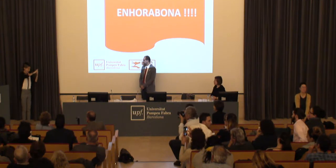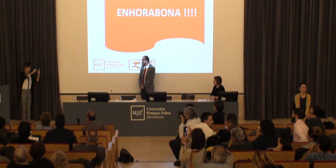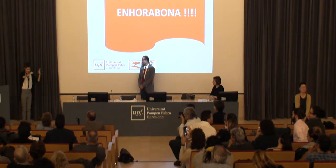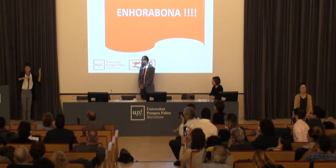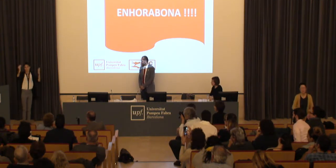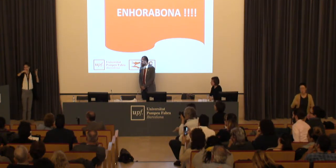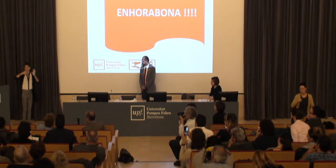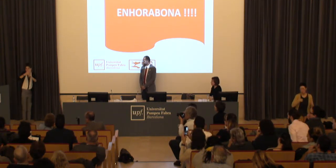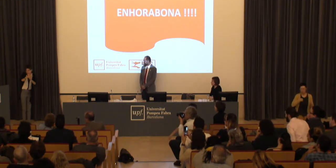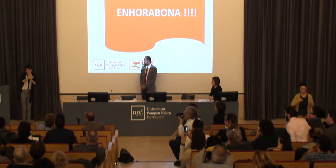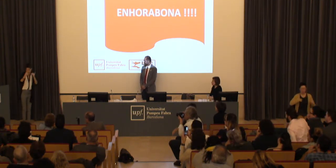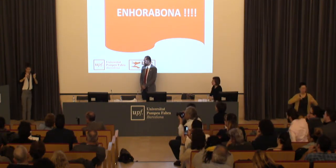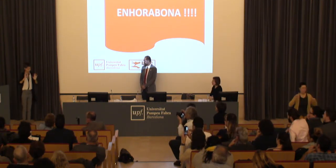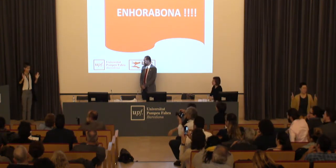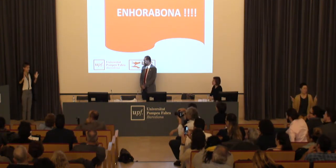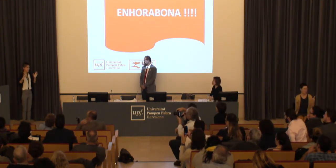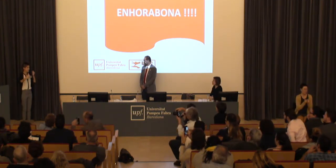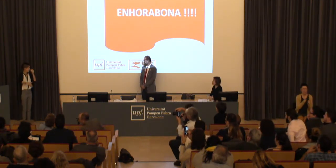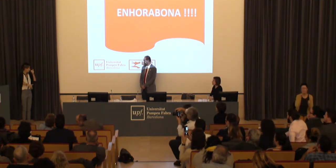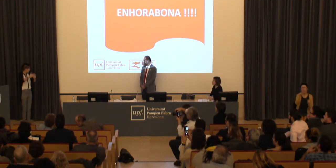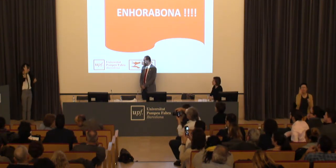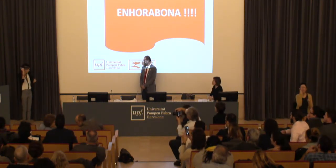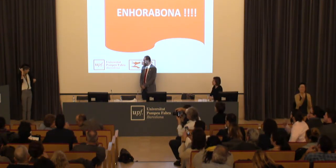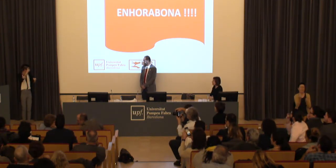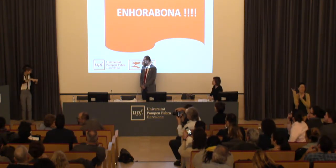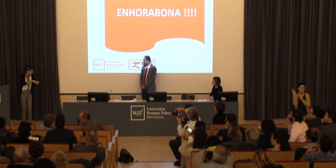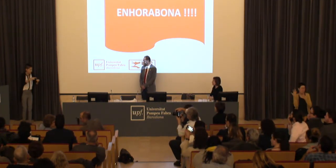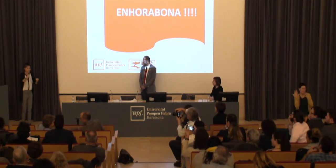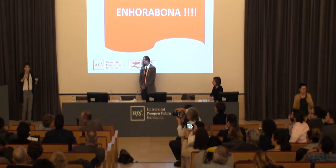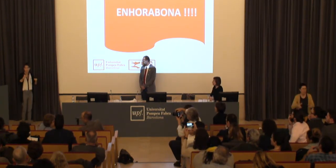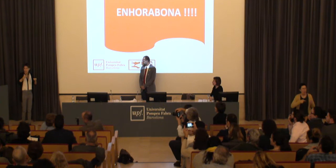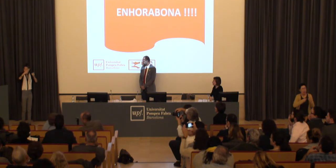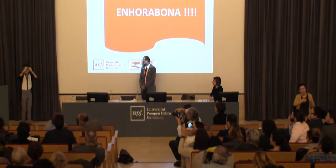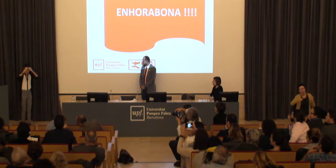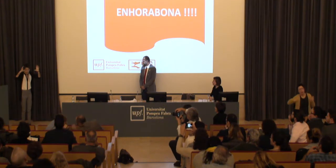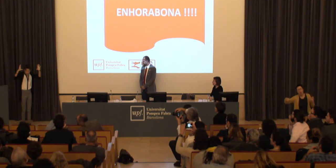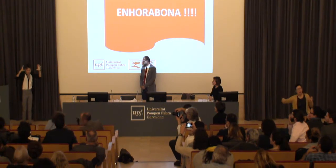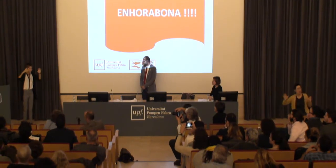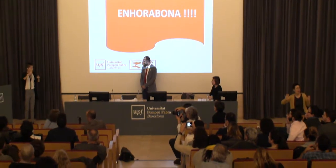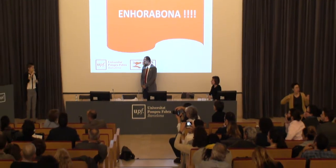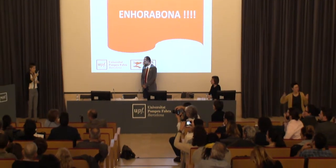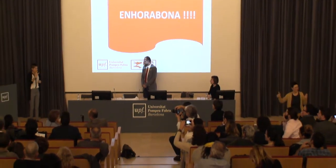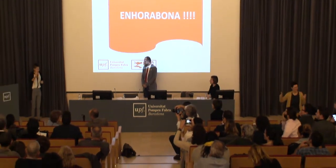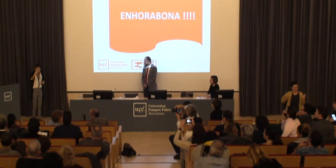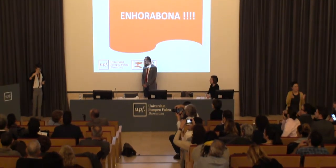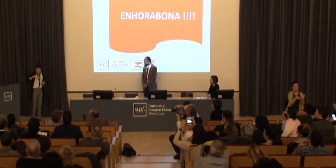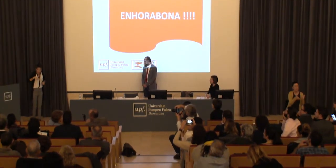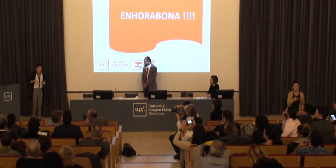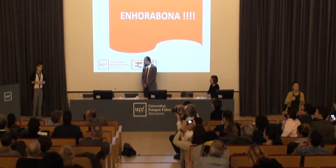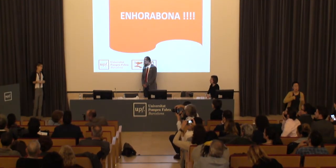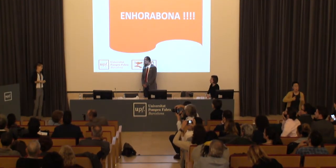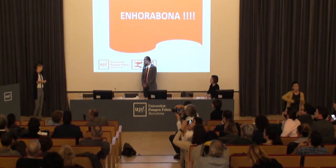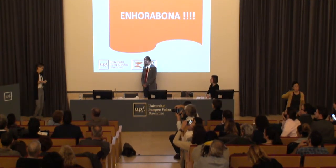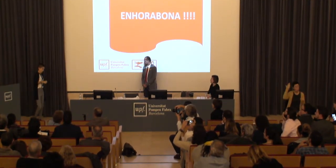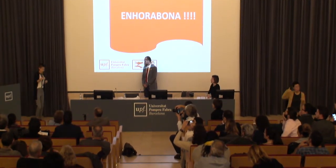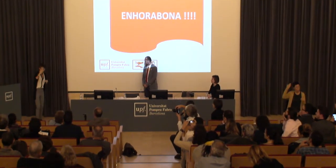Bé, seré molt breu perquè ja heu vist tot i ja no cal allargar-me massa, però quan em vaig matricular aquest curs